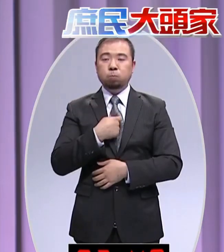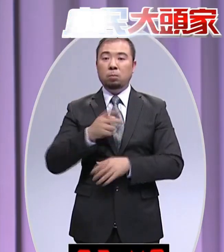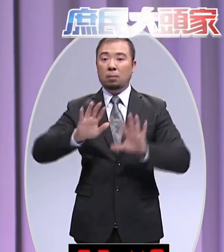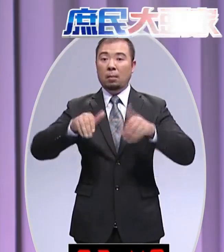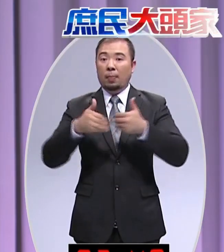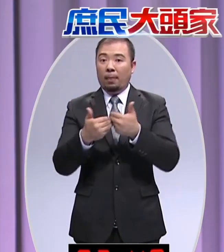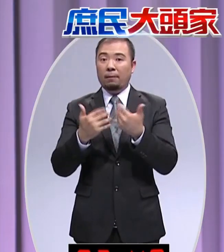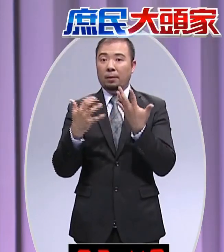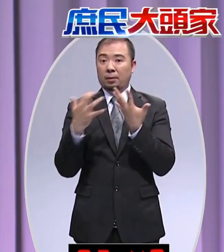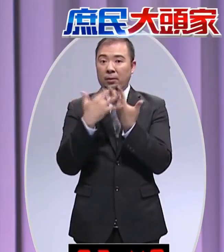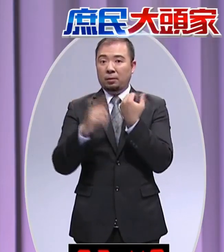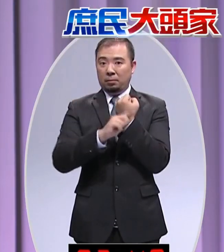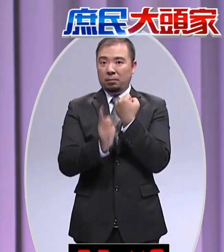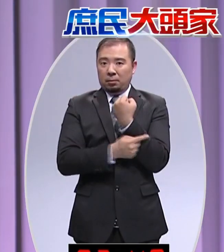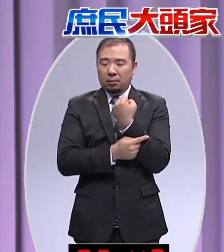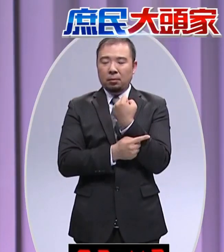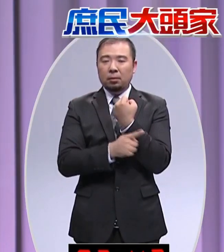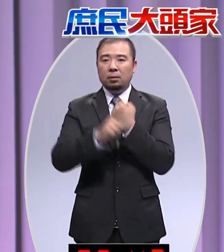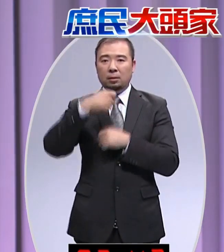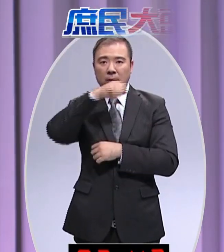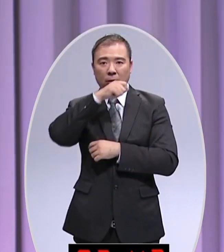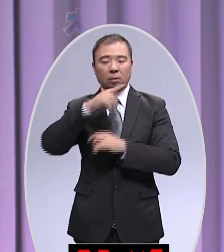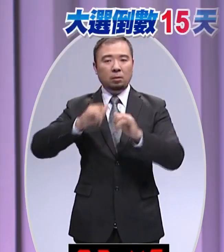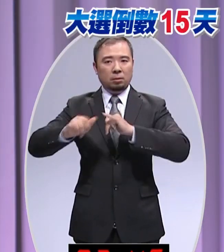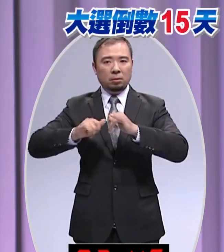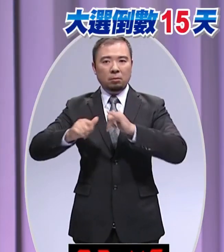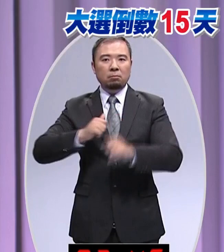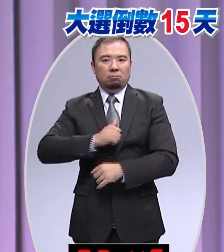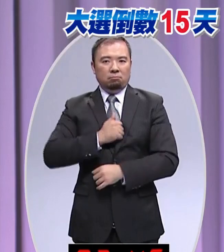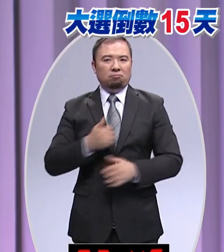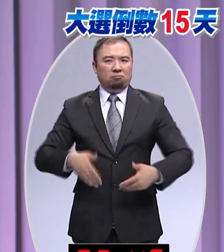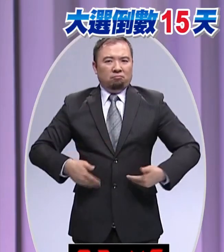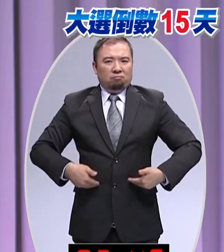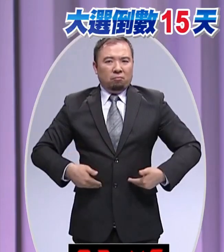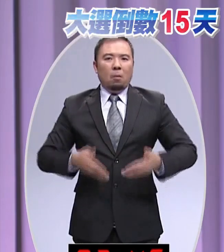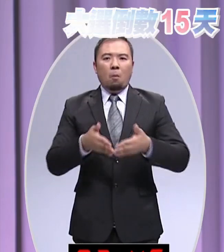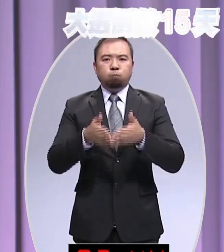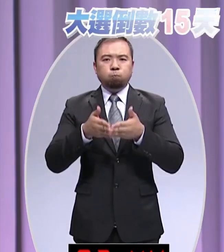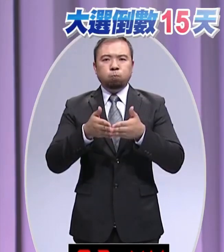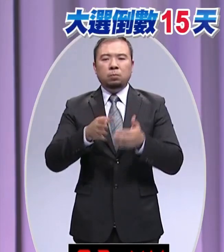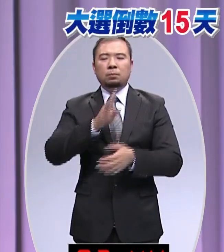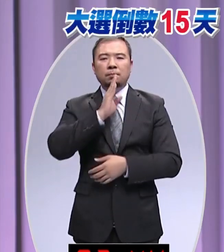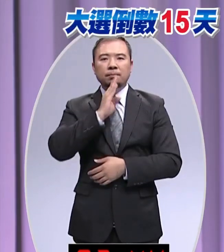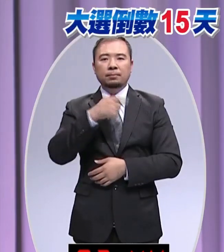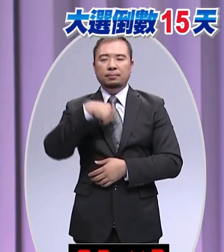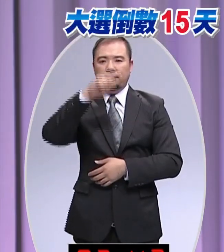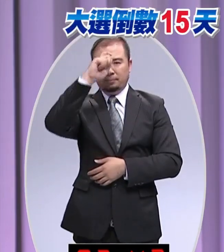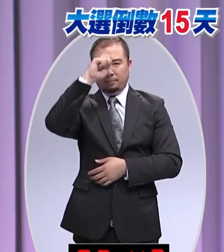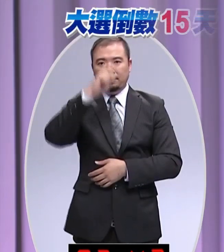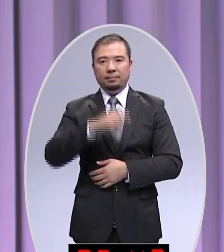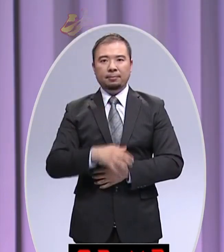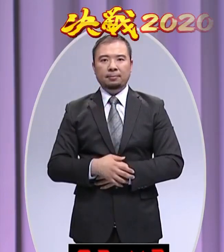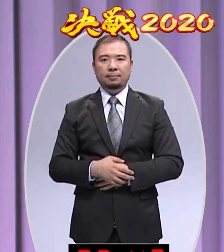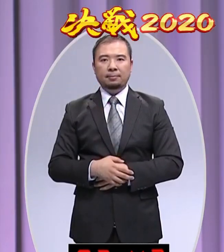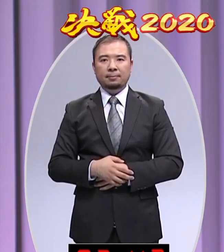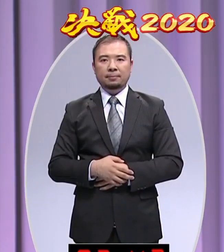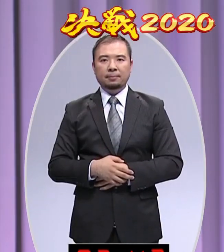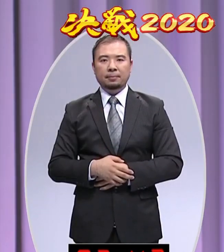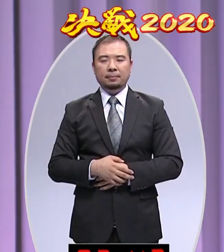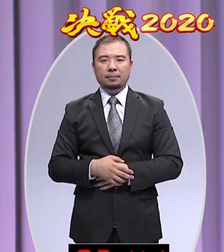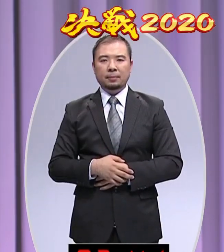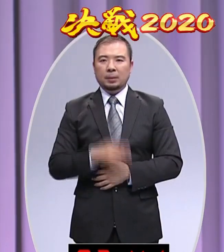法在台湾社会确实有它的急迫性，那我也希望我们能够尽快的来